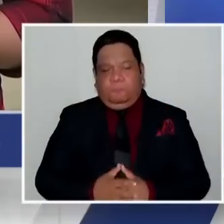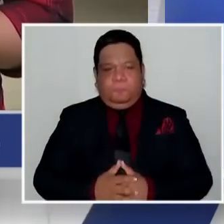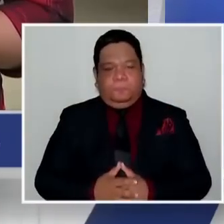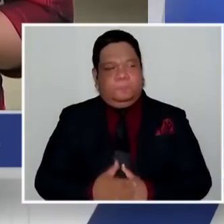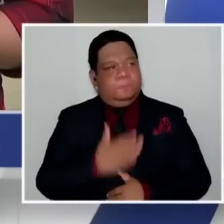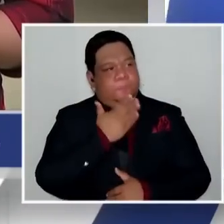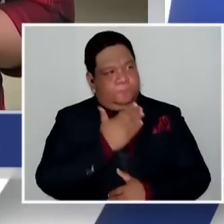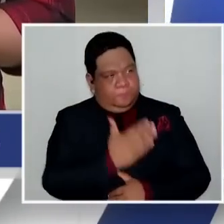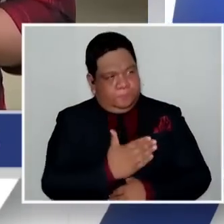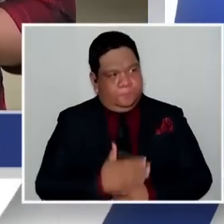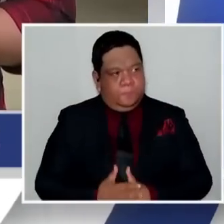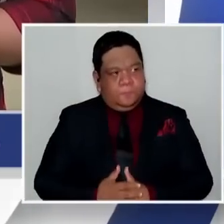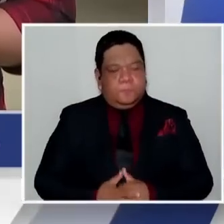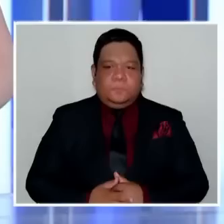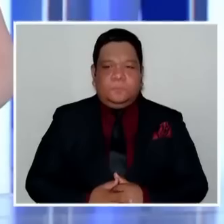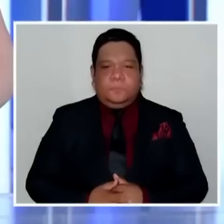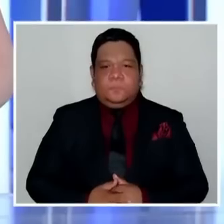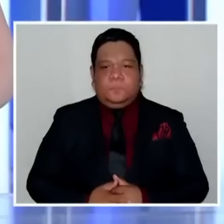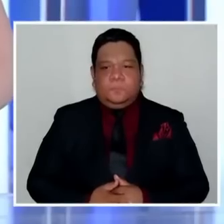Joyce Balancho.